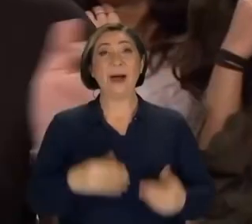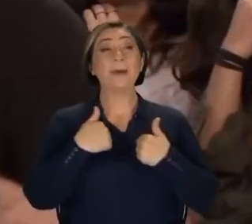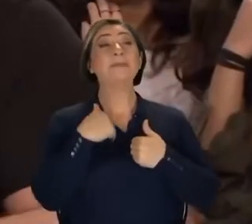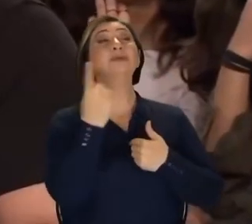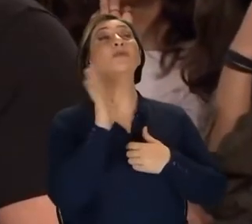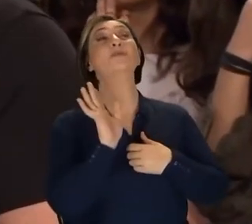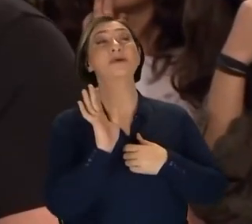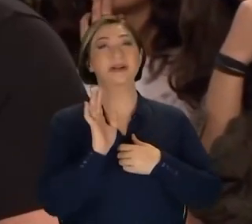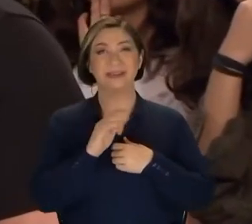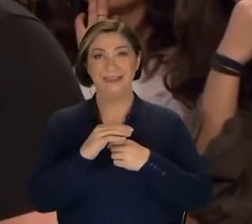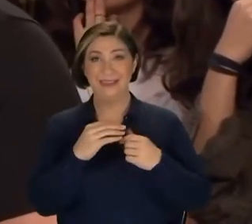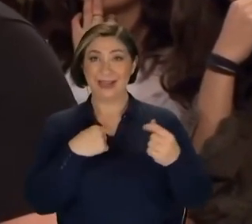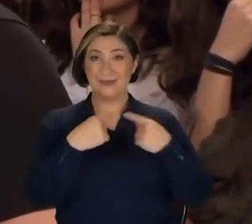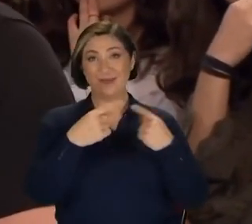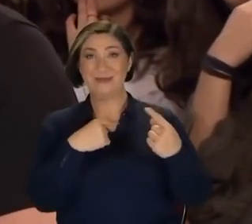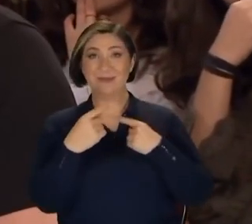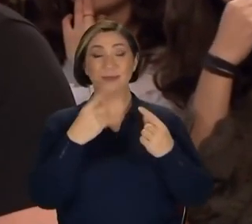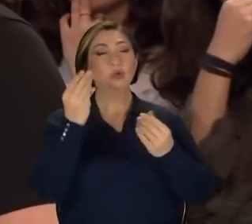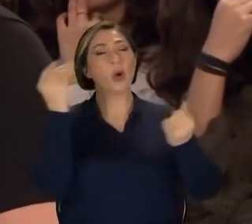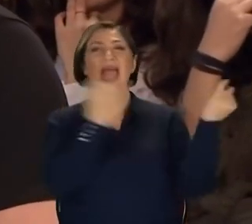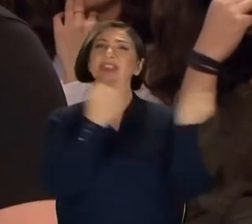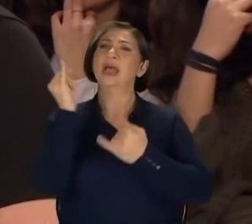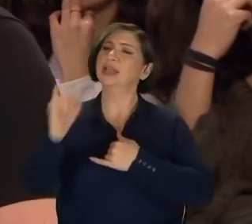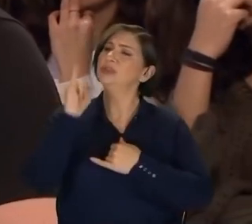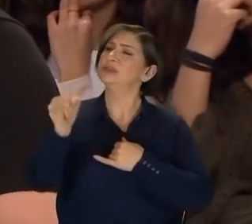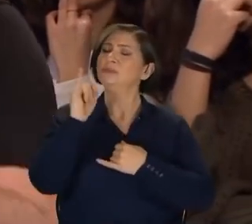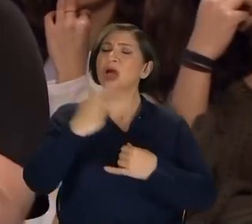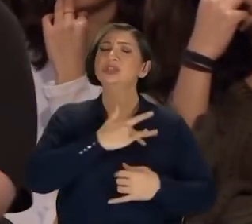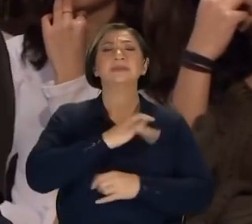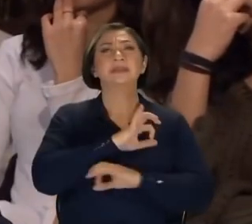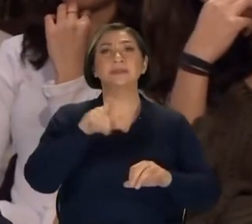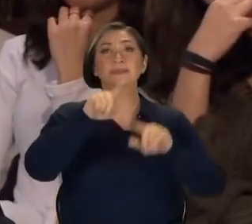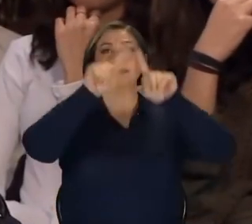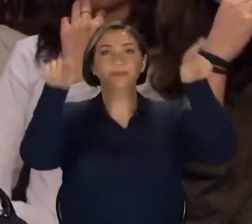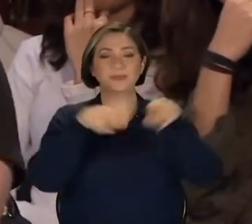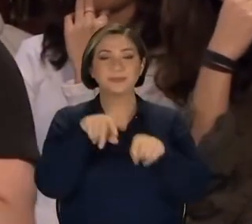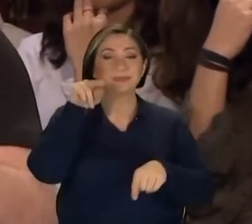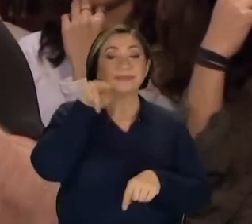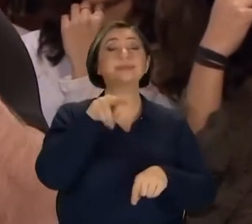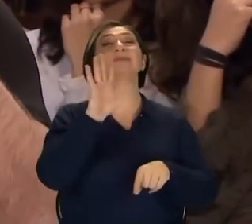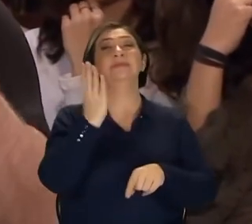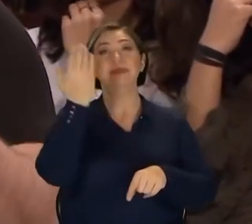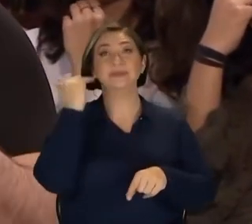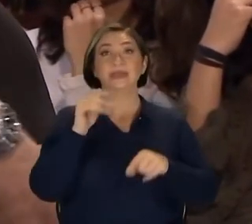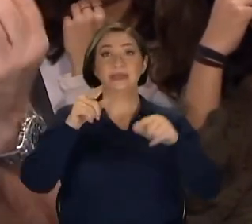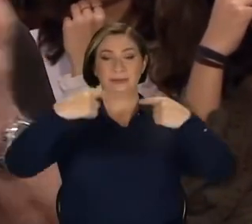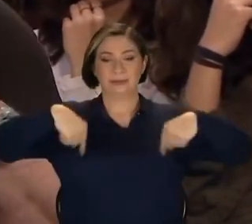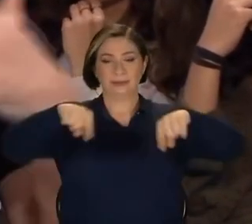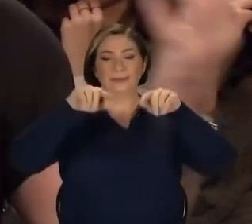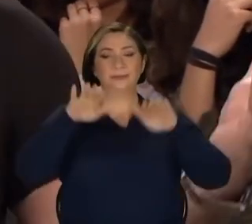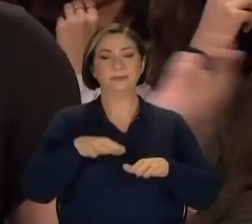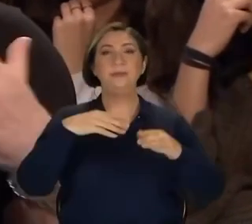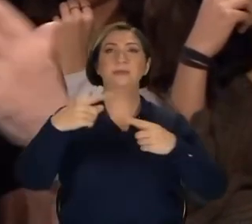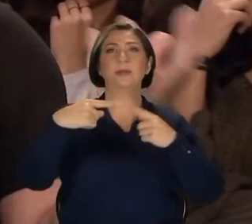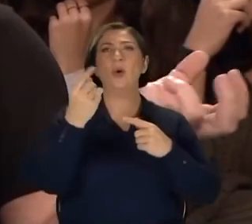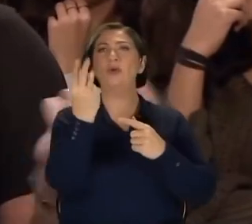şey yok mu? Yani mesela birbirimizi çok eleştiririz. Çok acımasız. Hani şimdi monitörün başına gelmezden önce sahnenin içinde